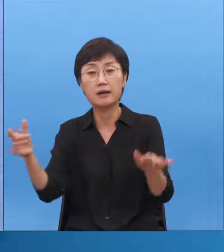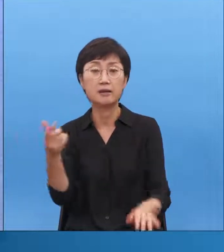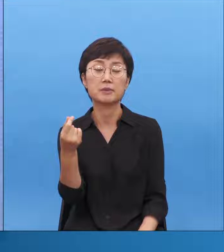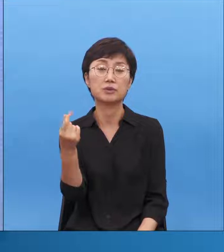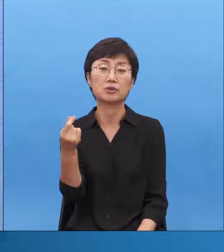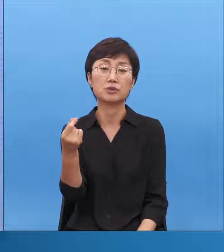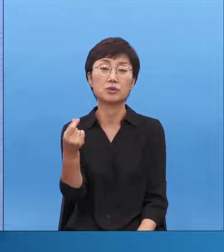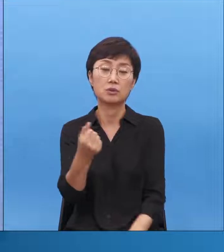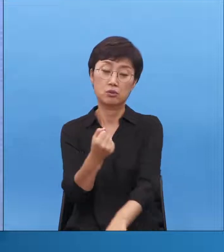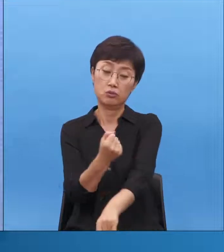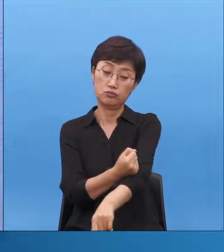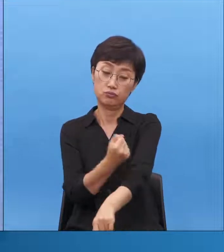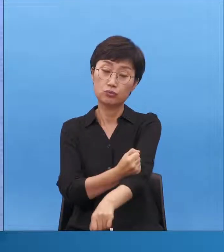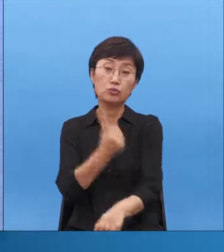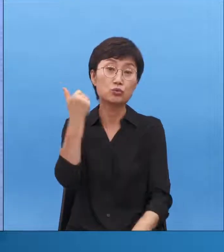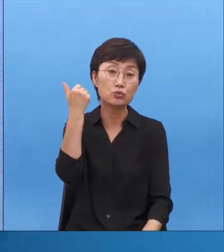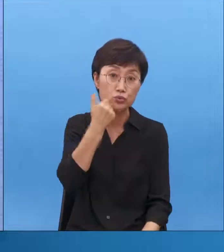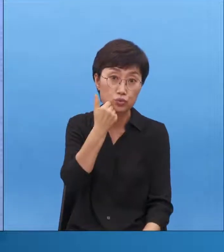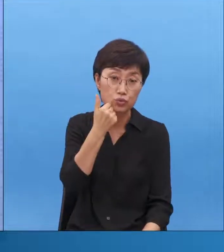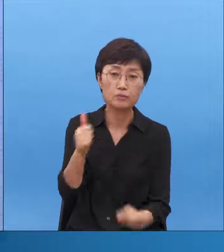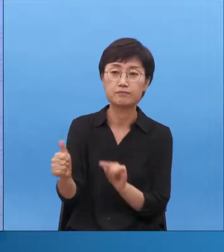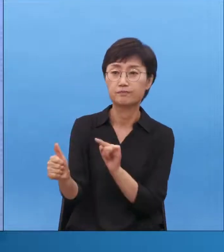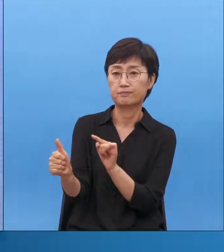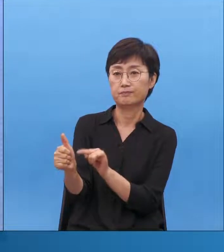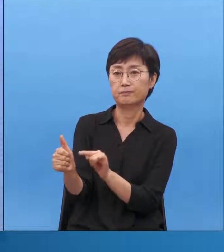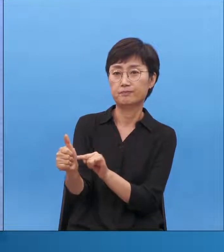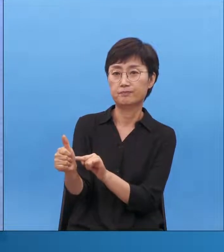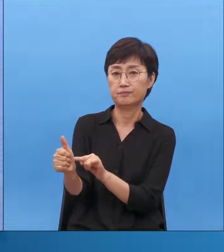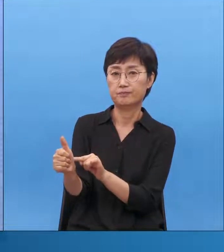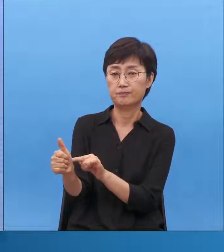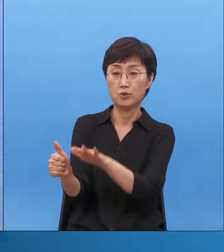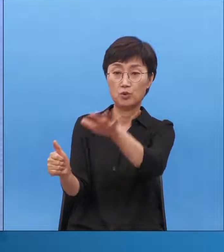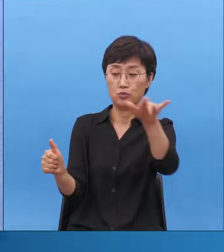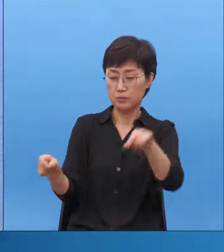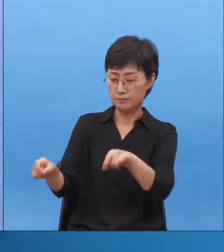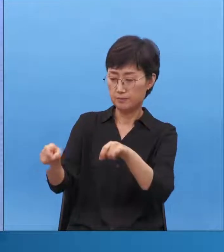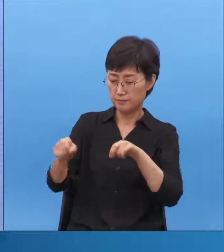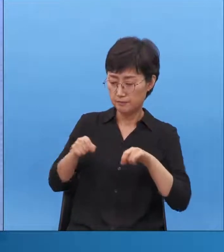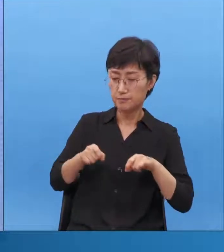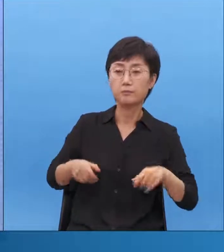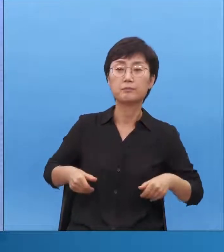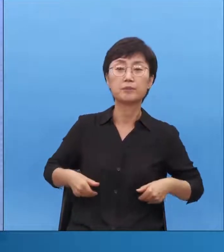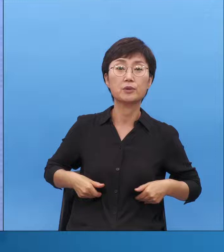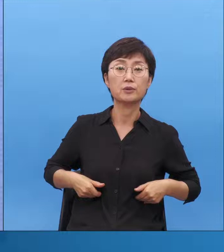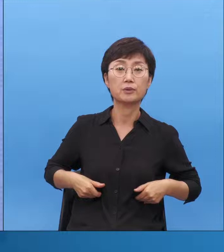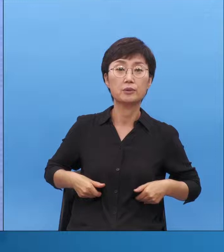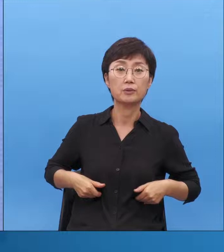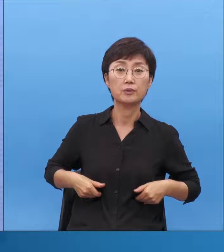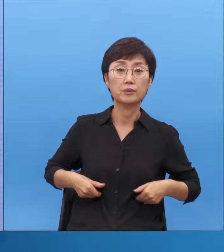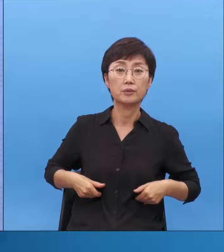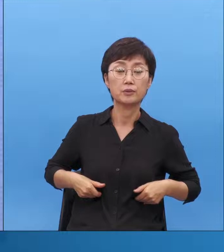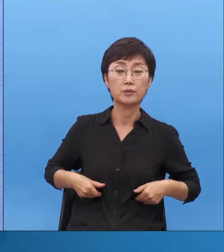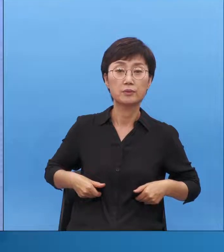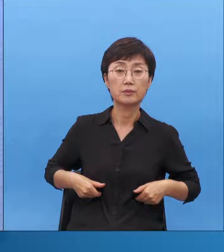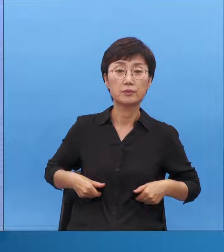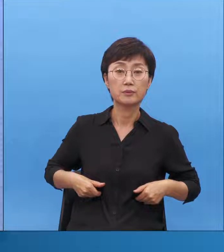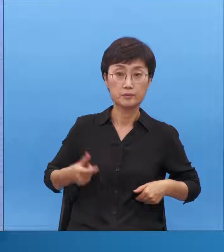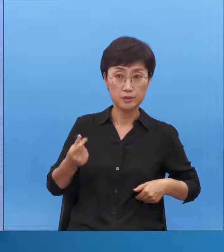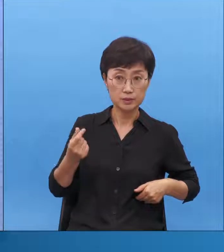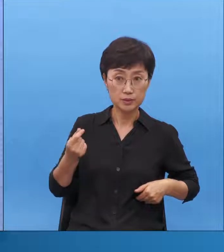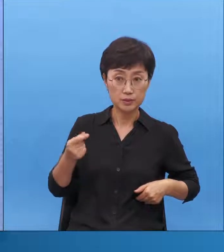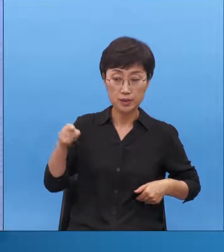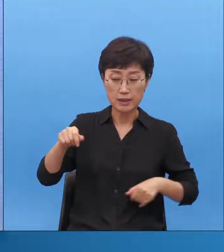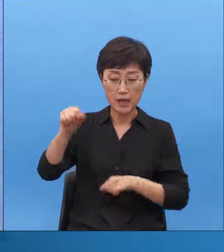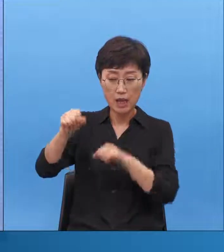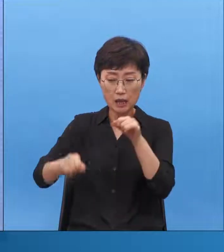Arimathea. 찾아내야 되는 비밀입니다. And this is the mystery that we need to discover as well. 역사상에 한